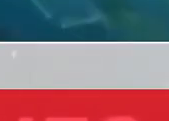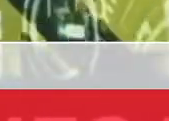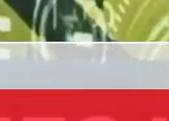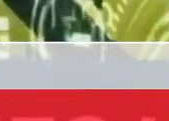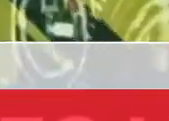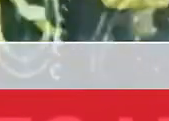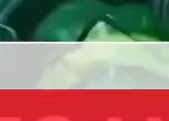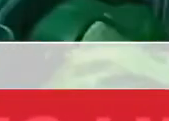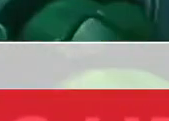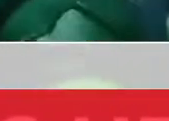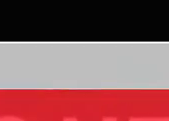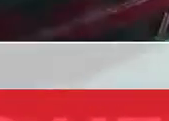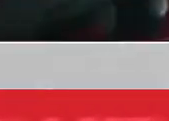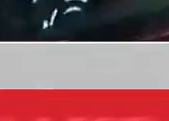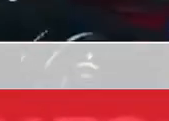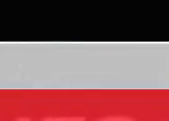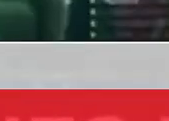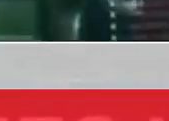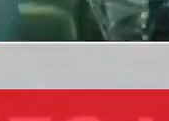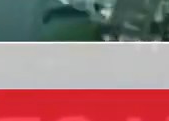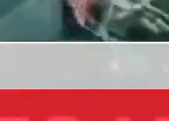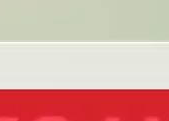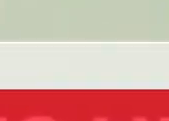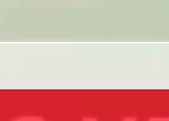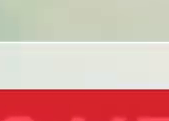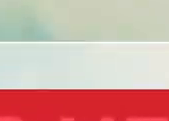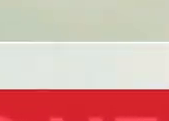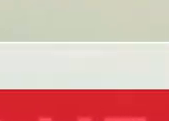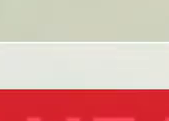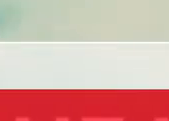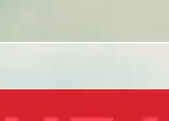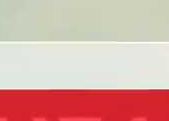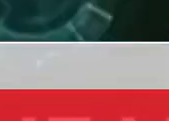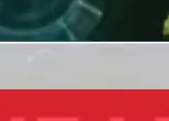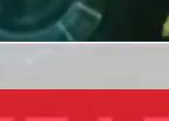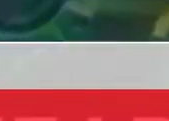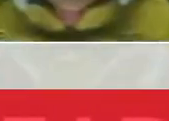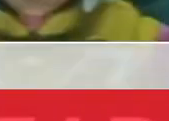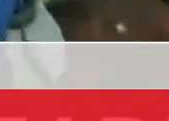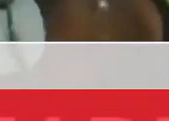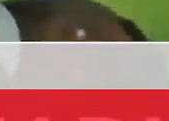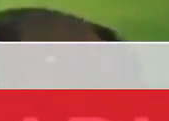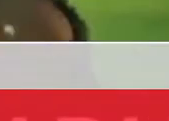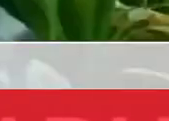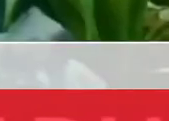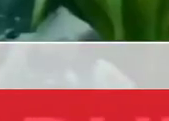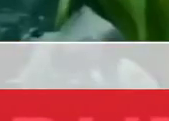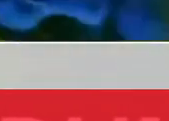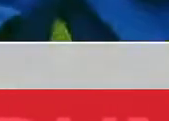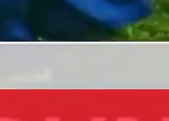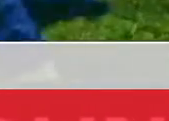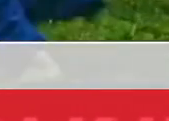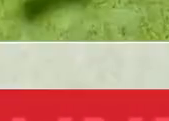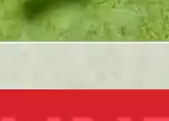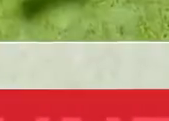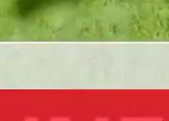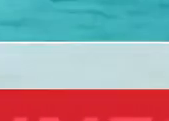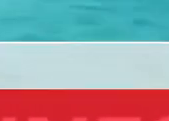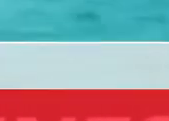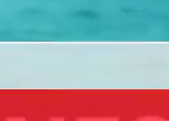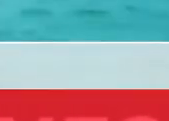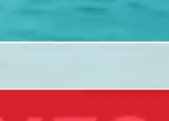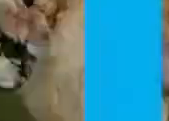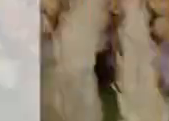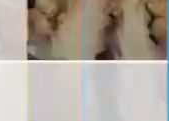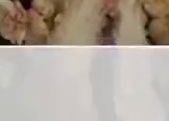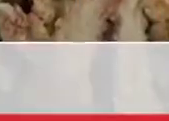Sa Starbites, ang highly anticipated na Voltes 5 Legacy The Cinematic Experience mapapanood na simula ngayong araw.